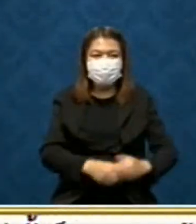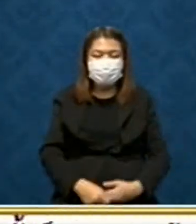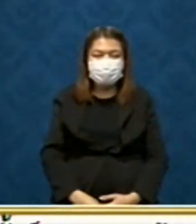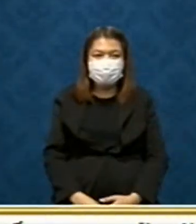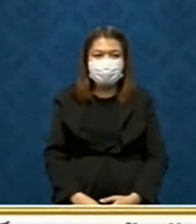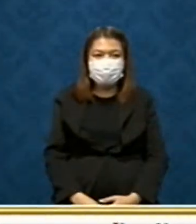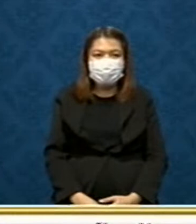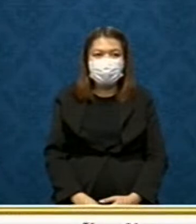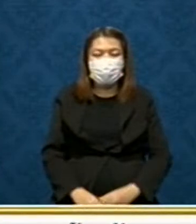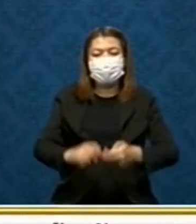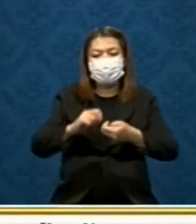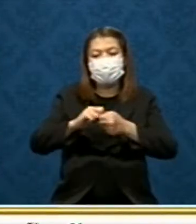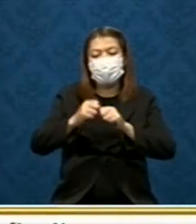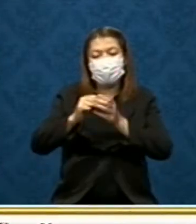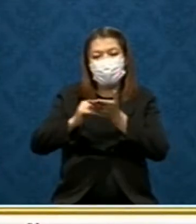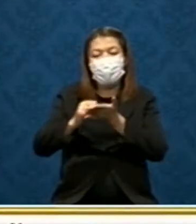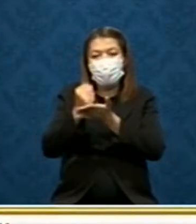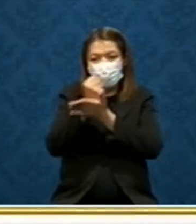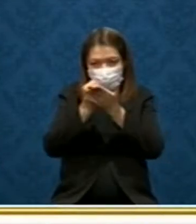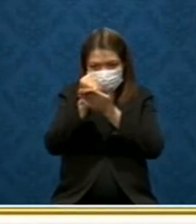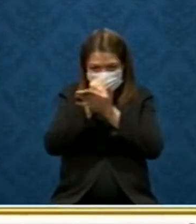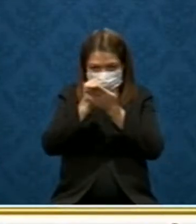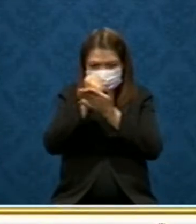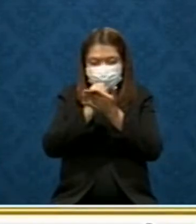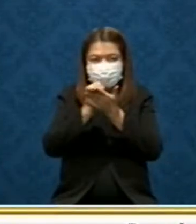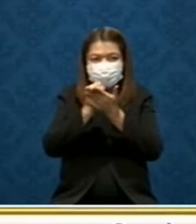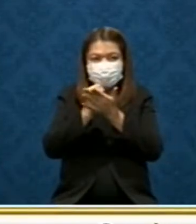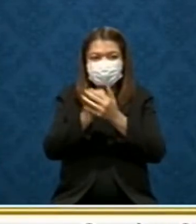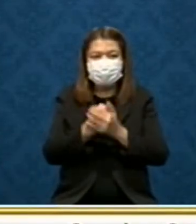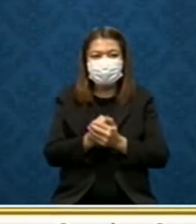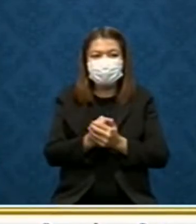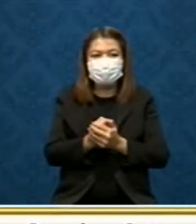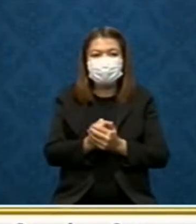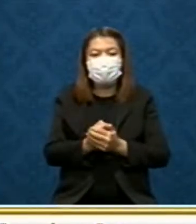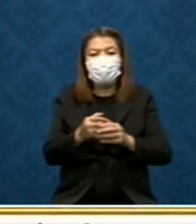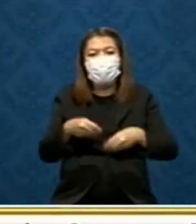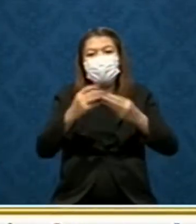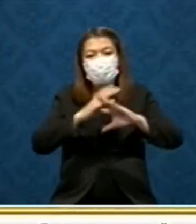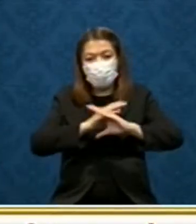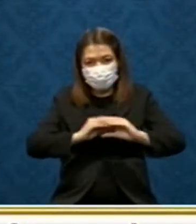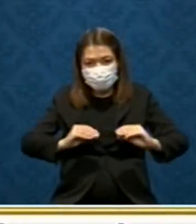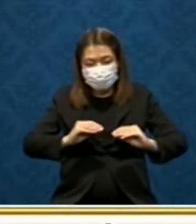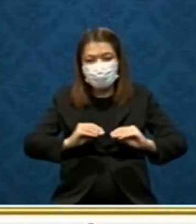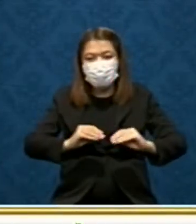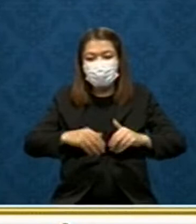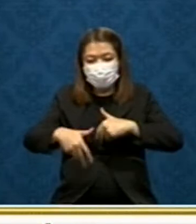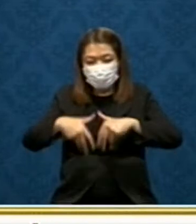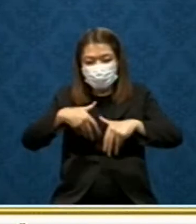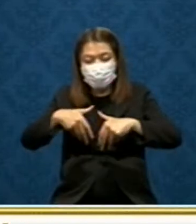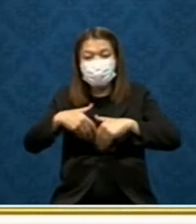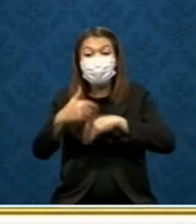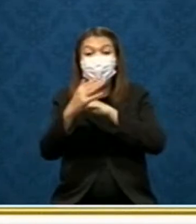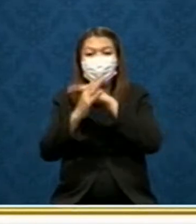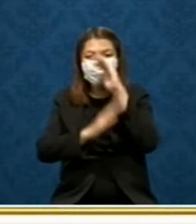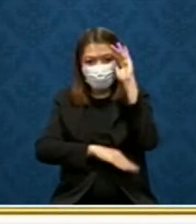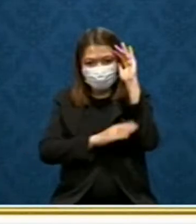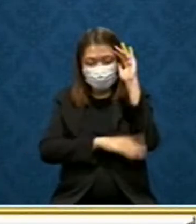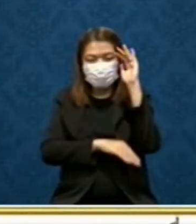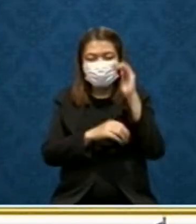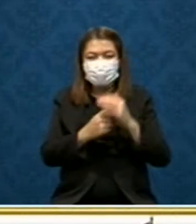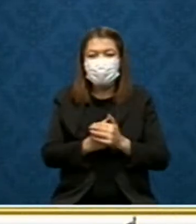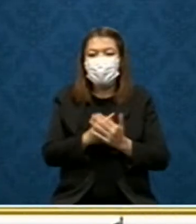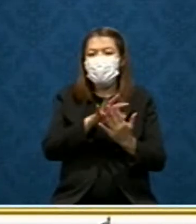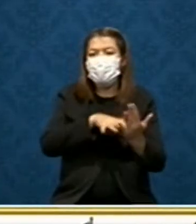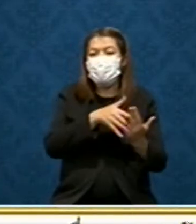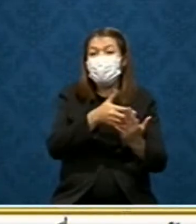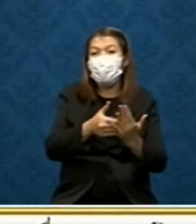การแก้ไขปัญหายาเสบติดและสรางคามสงบสุขในพ้ที่ชายแดนภาคใ้อัี้น